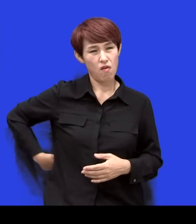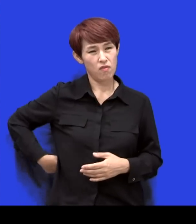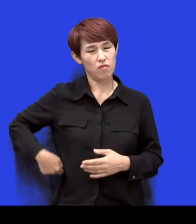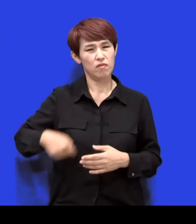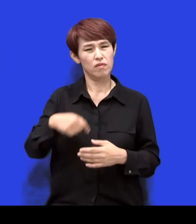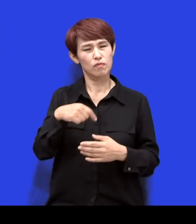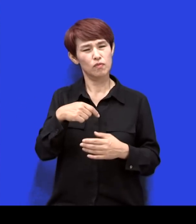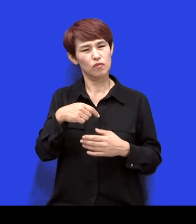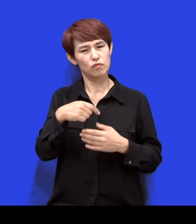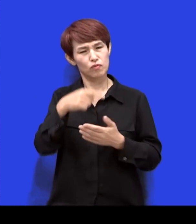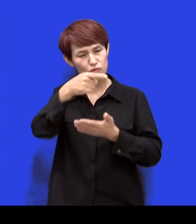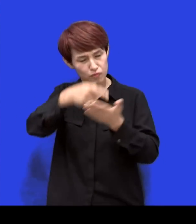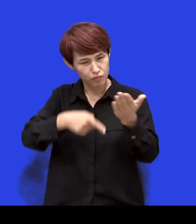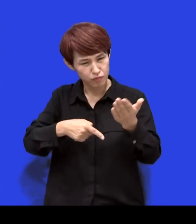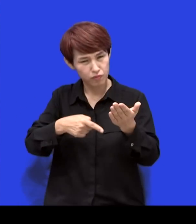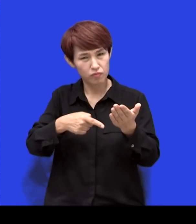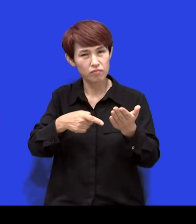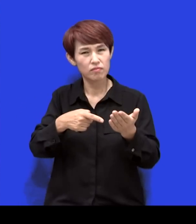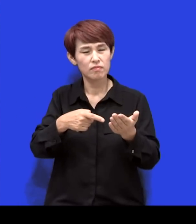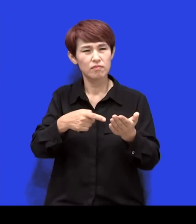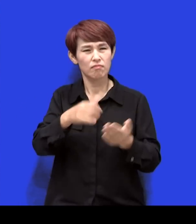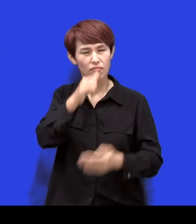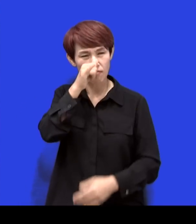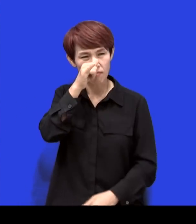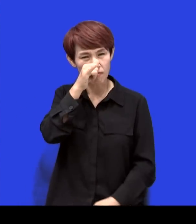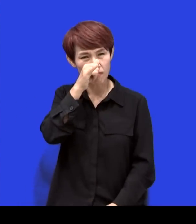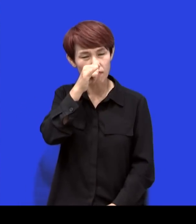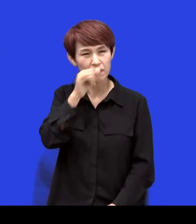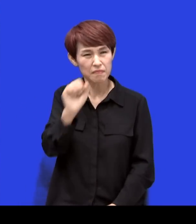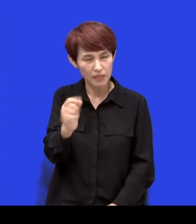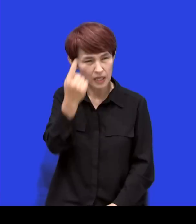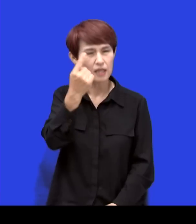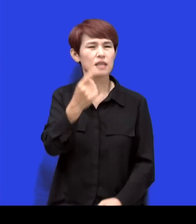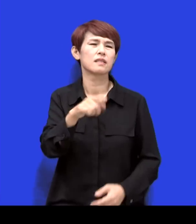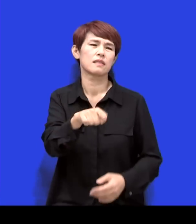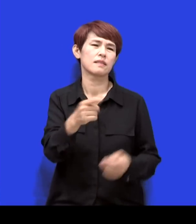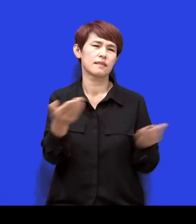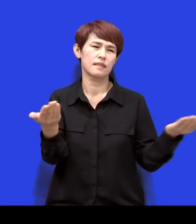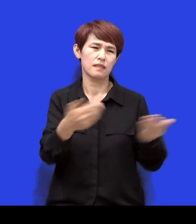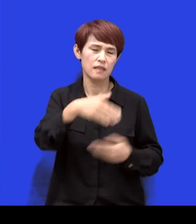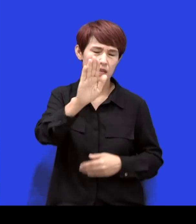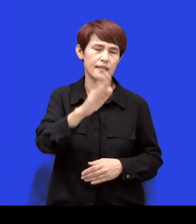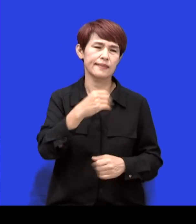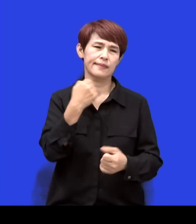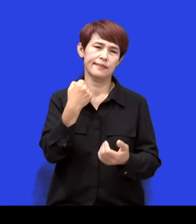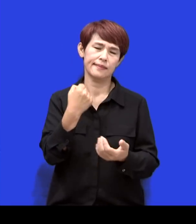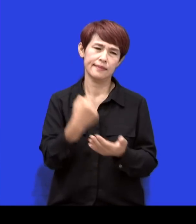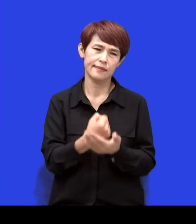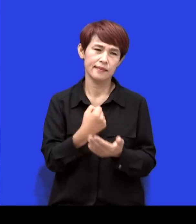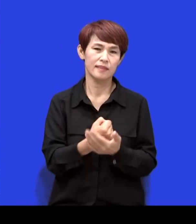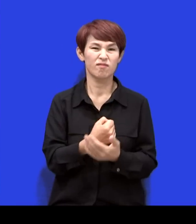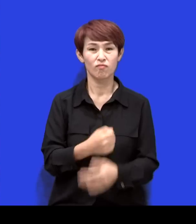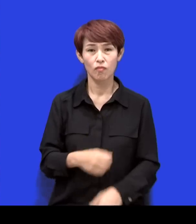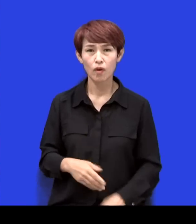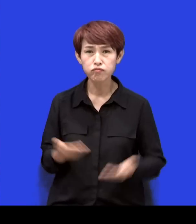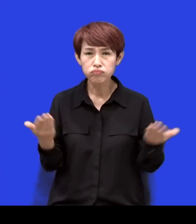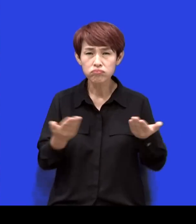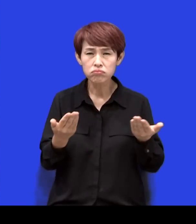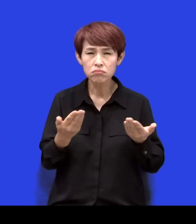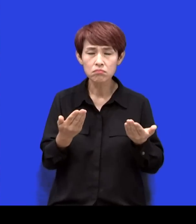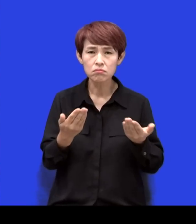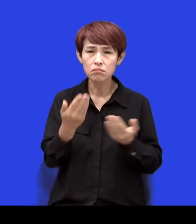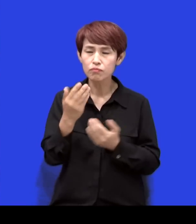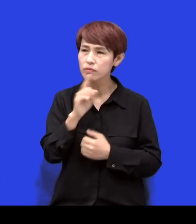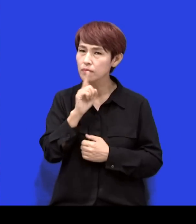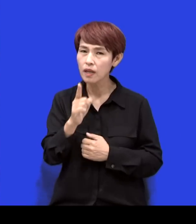없어진 돈이면 노동연수를 안 보내도 될 텐데. 엄마가 되게 미안해하시는. 노동연수라니요. 그러니까- 이거 노동을 하기 위해